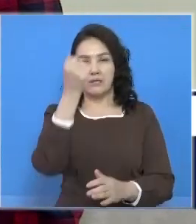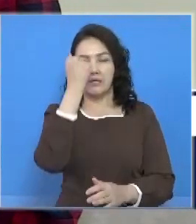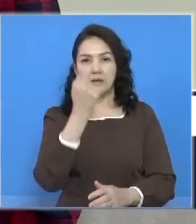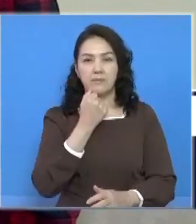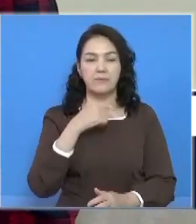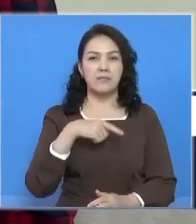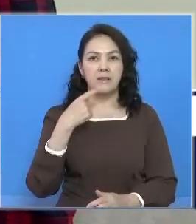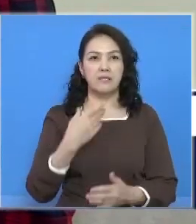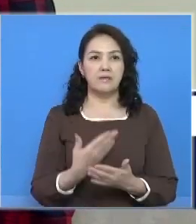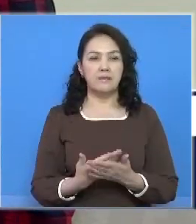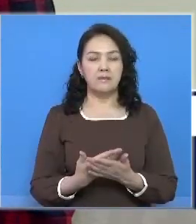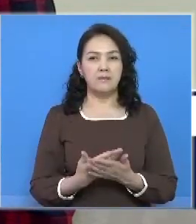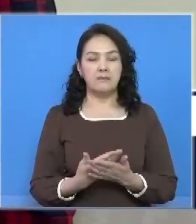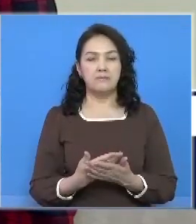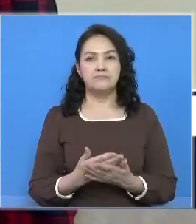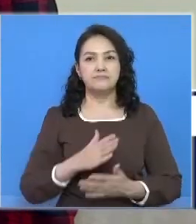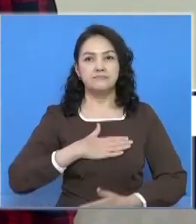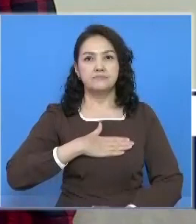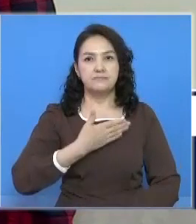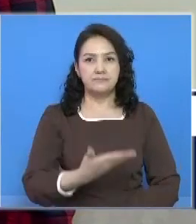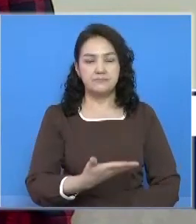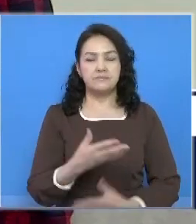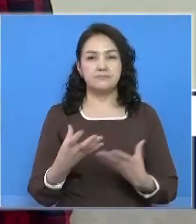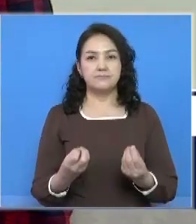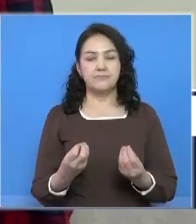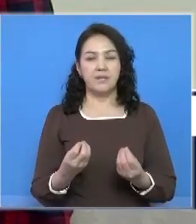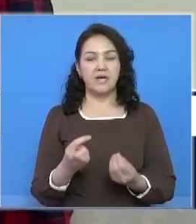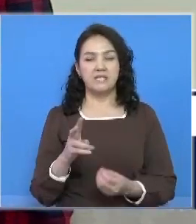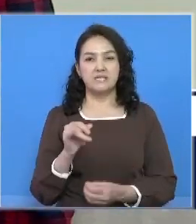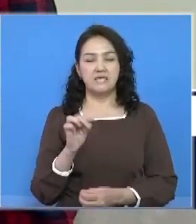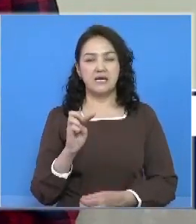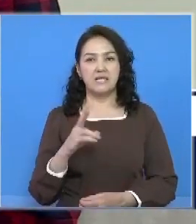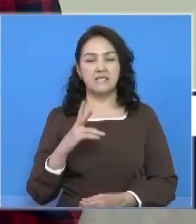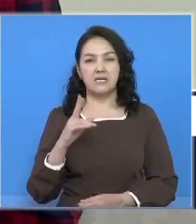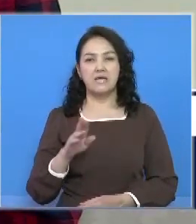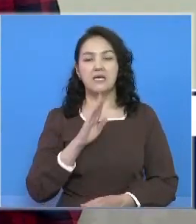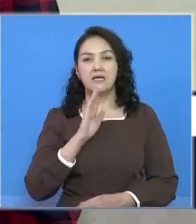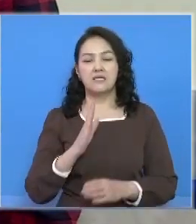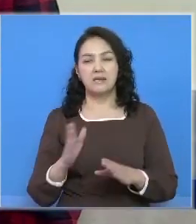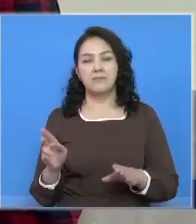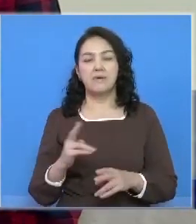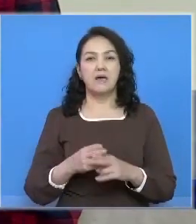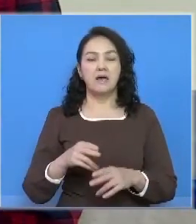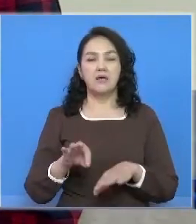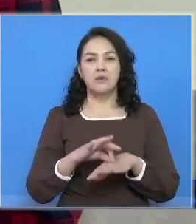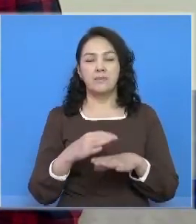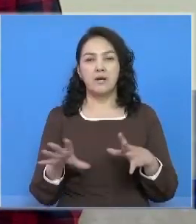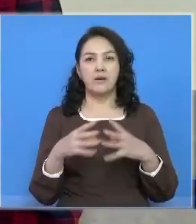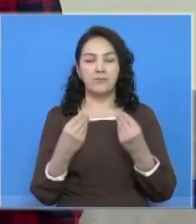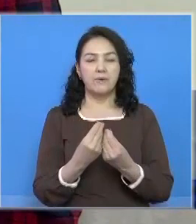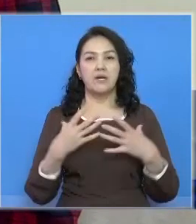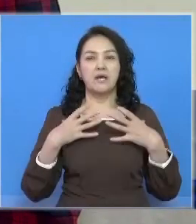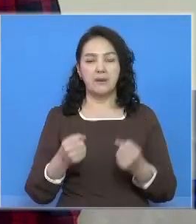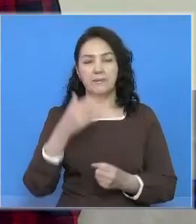айтам. Алғысым шексіз. Және де Ғазиза ханымға, оның жолдасына рахмет айтам. Отбасы аман